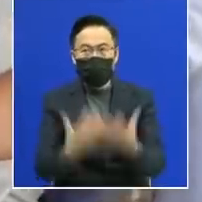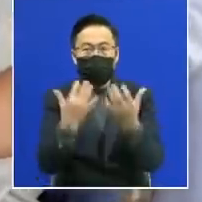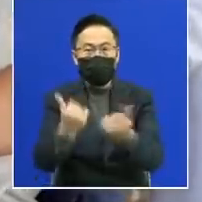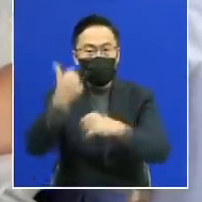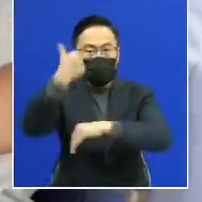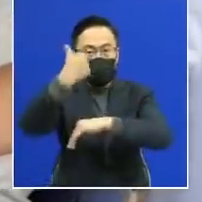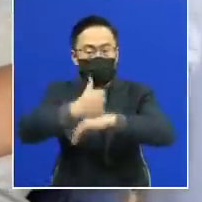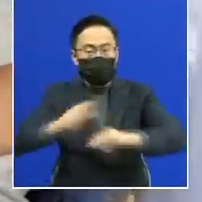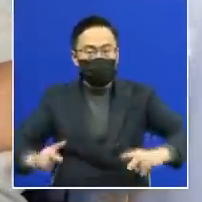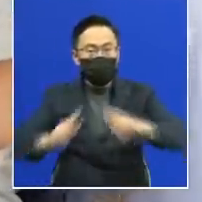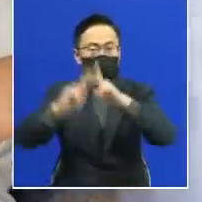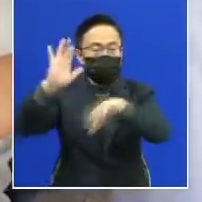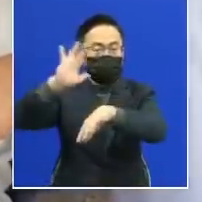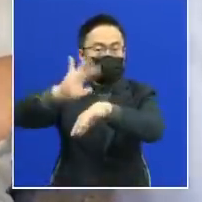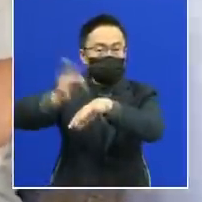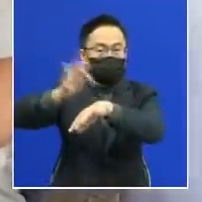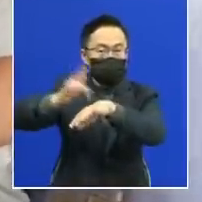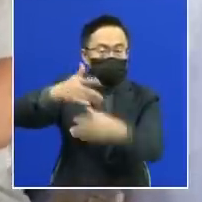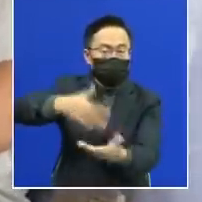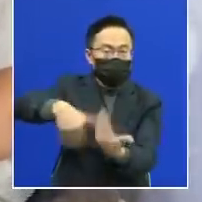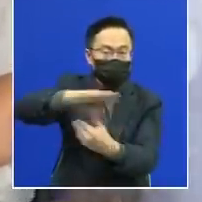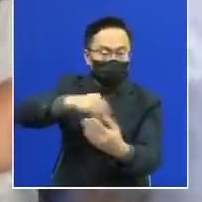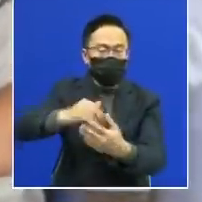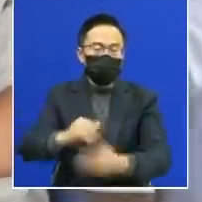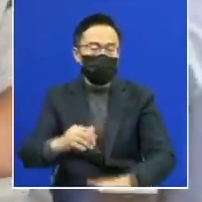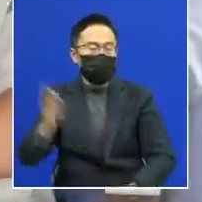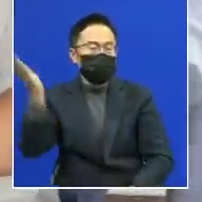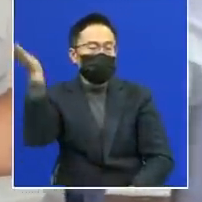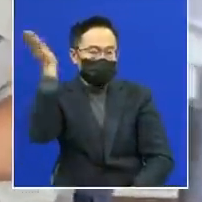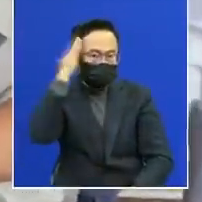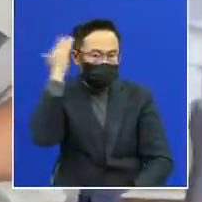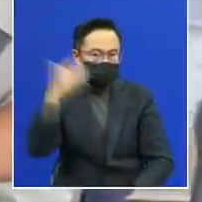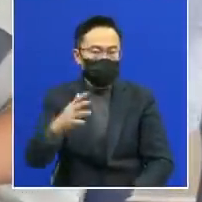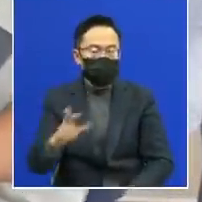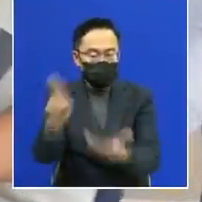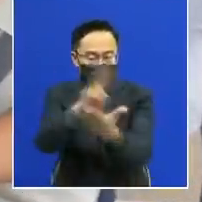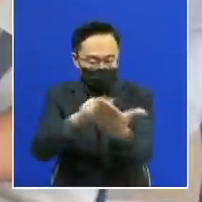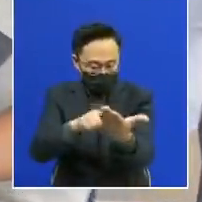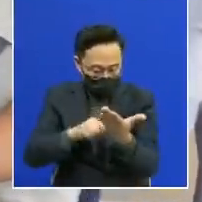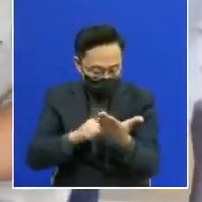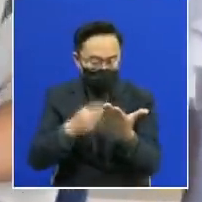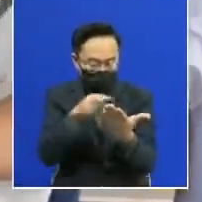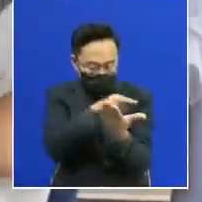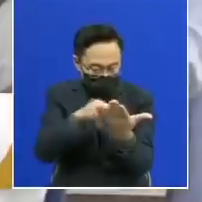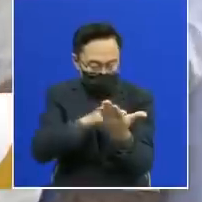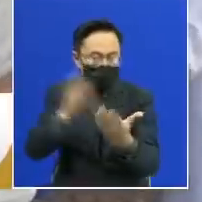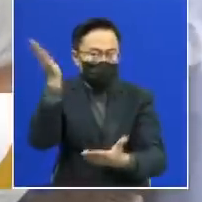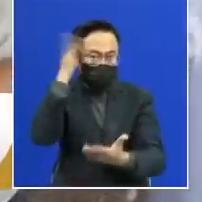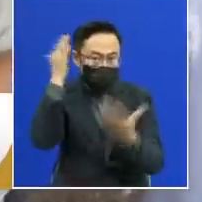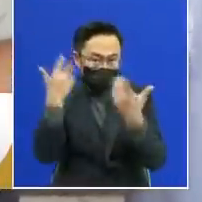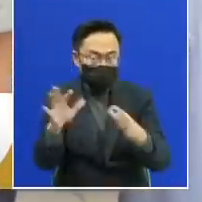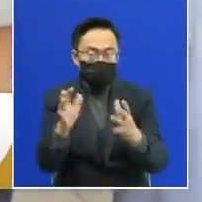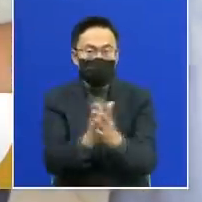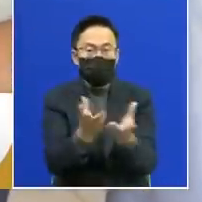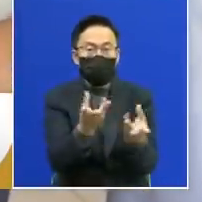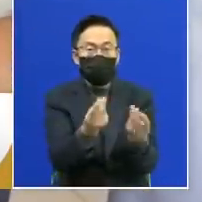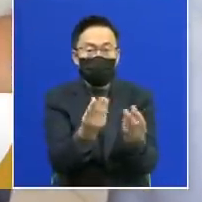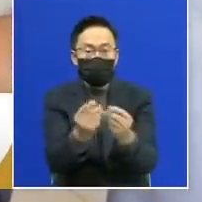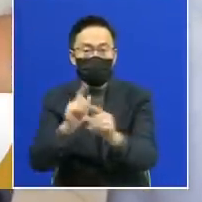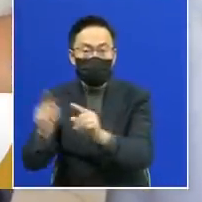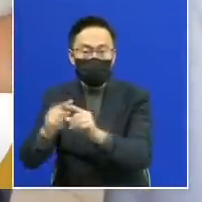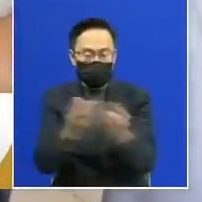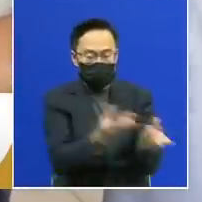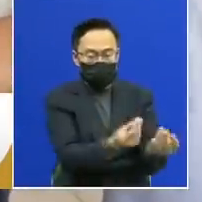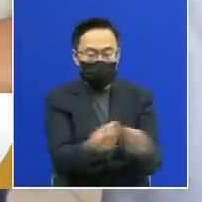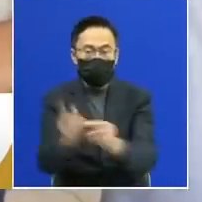สัมภาษณ์ครับเบื้องต้นเนี่ยได้รับทราบรายงานจากผู้เกี่ยวข้องที่เข้าไปตรวจสอบแล้วว่าที่ดินที่เป็นข่าวเนี่ยน